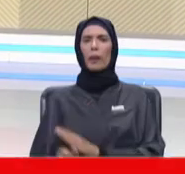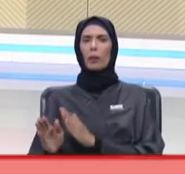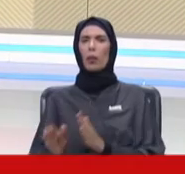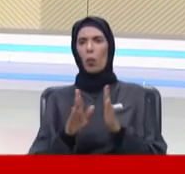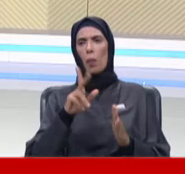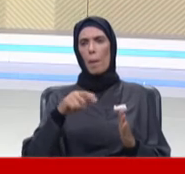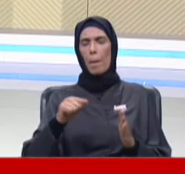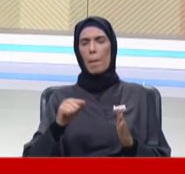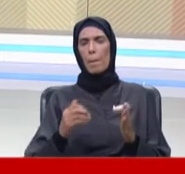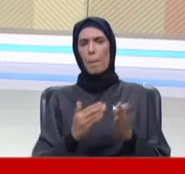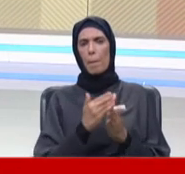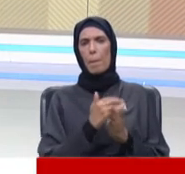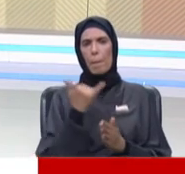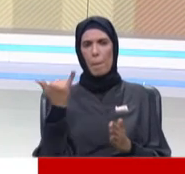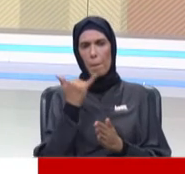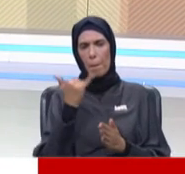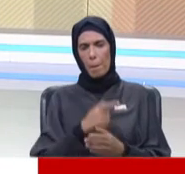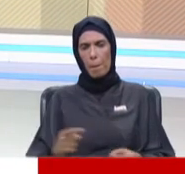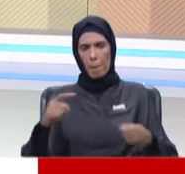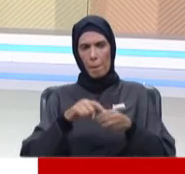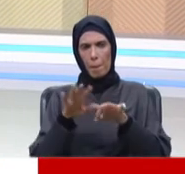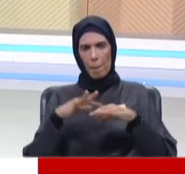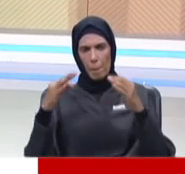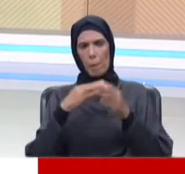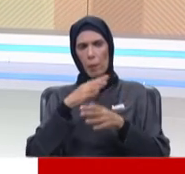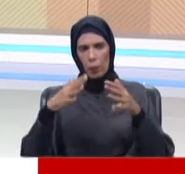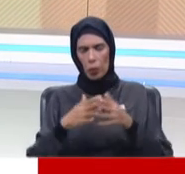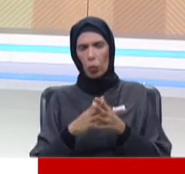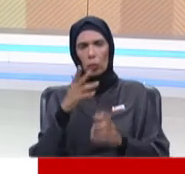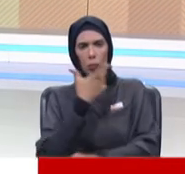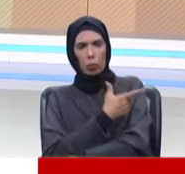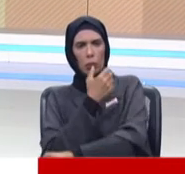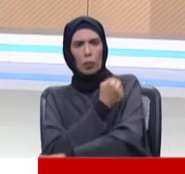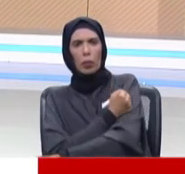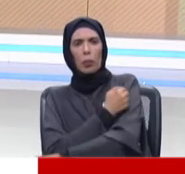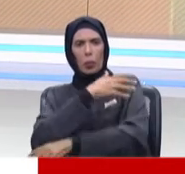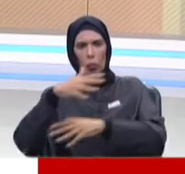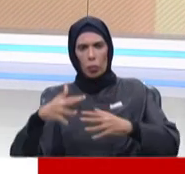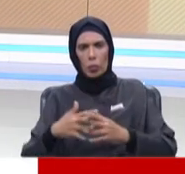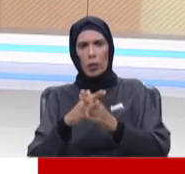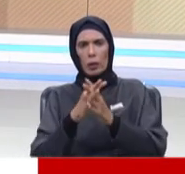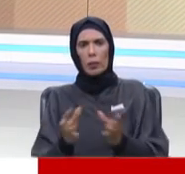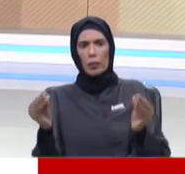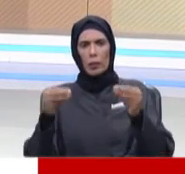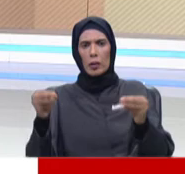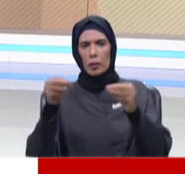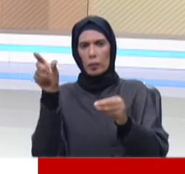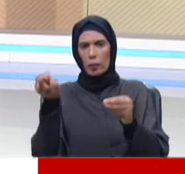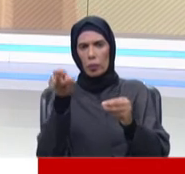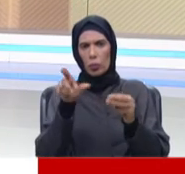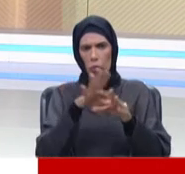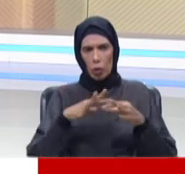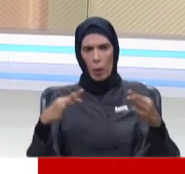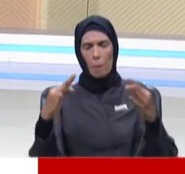أكدت وزارة الصحة على ضرورة التعاون المجتمعي والمشاركة في الحملة الوطنية للتطعيم للمساهمة في زيادة